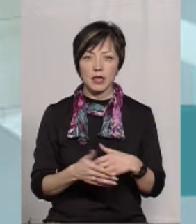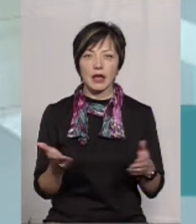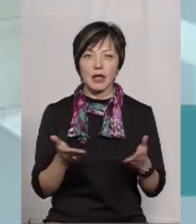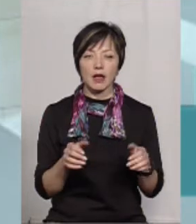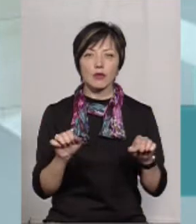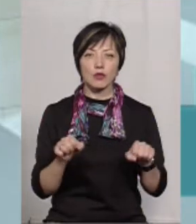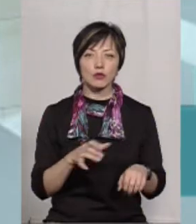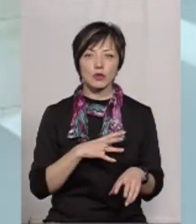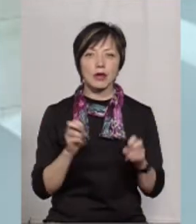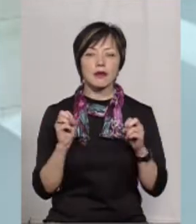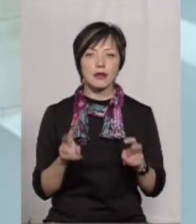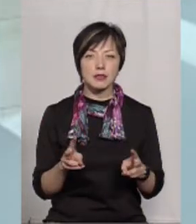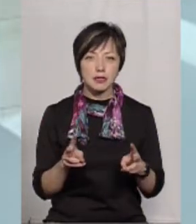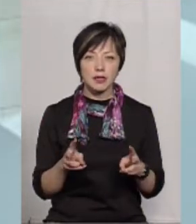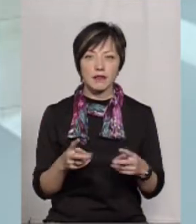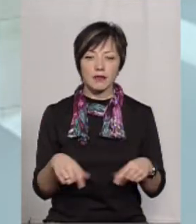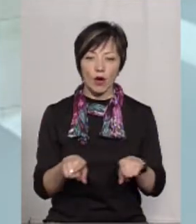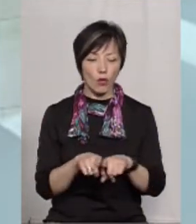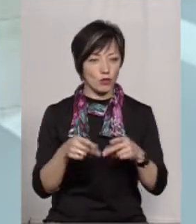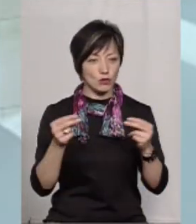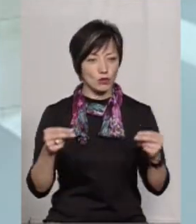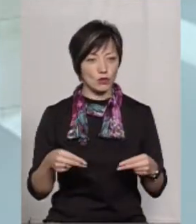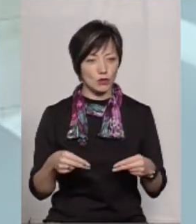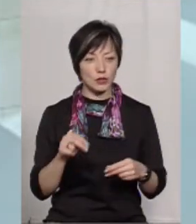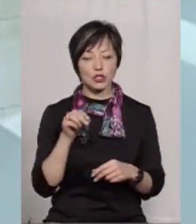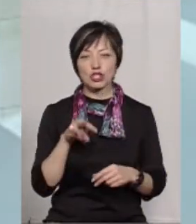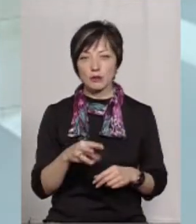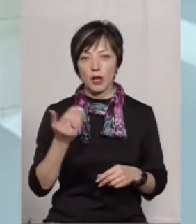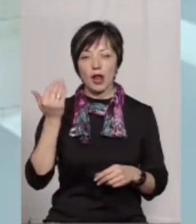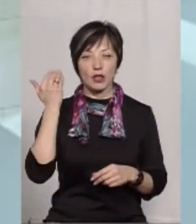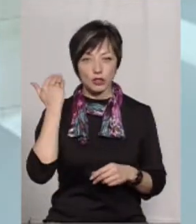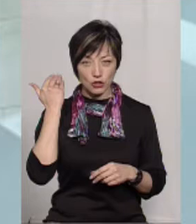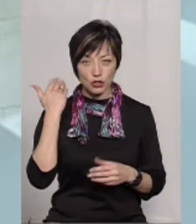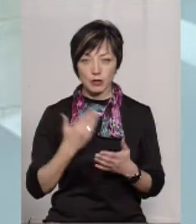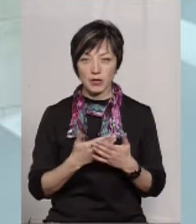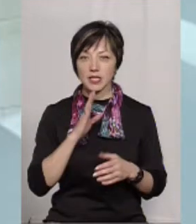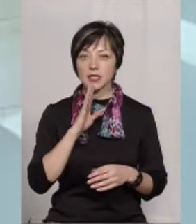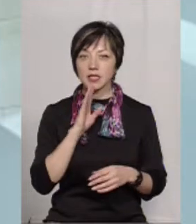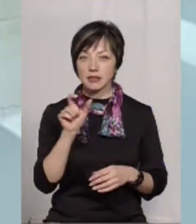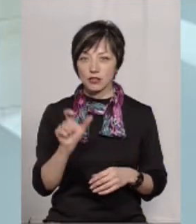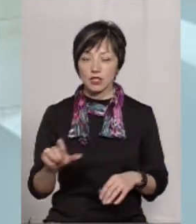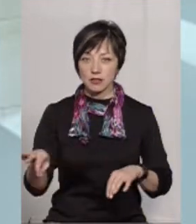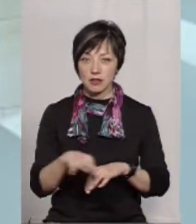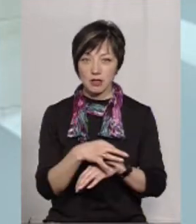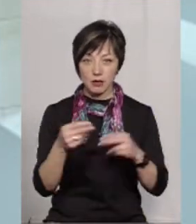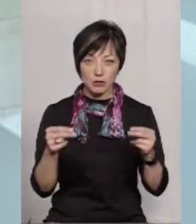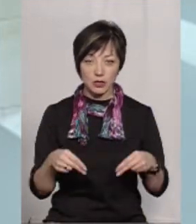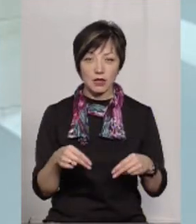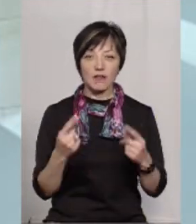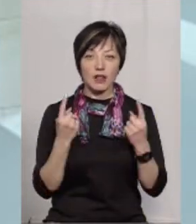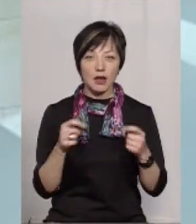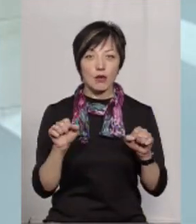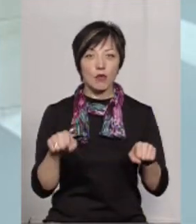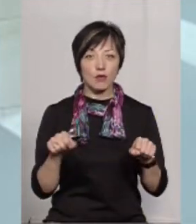які можуть бути ризики в такому шлюбі. І чим раніше, наприклад, дівчина вийде заміж, то